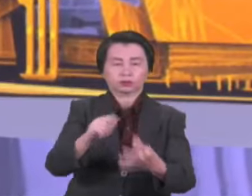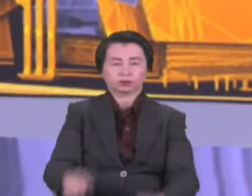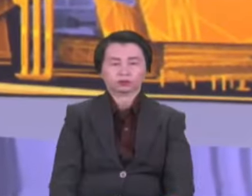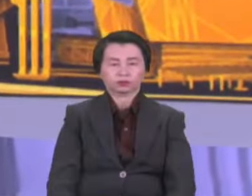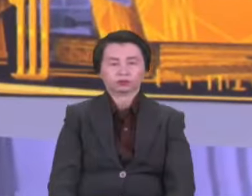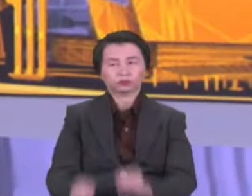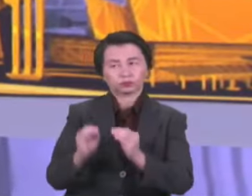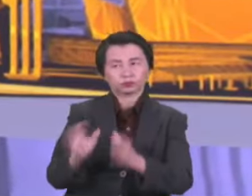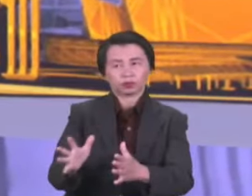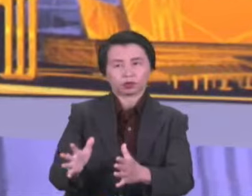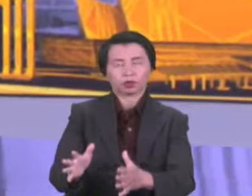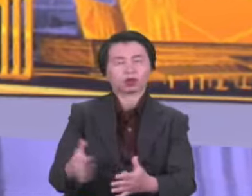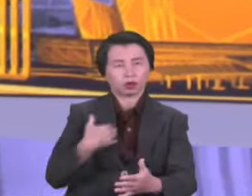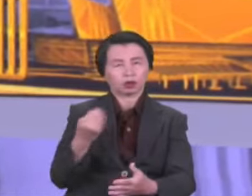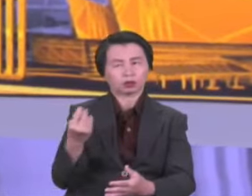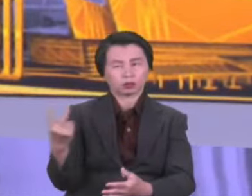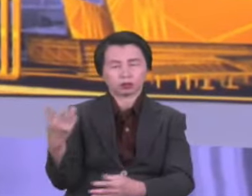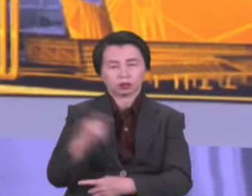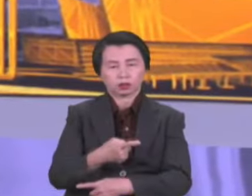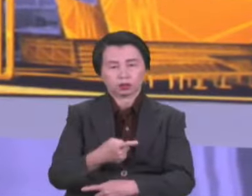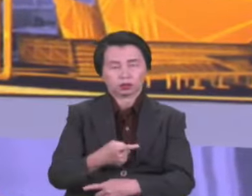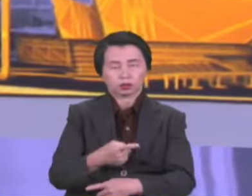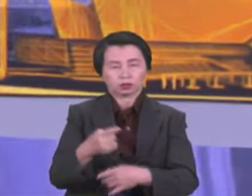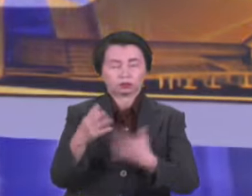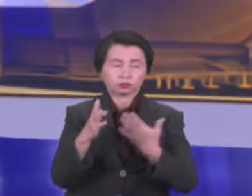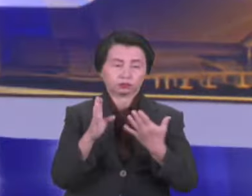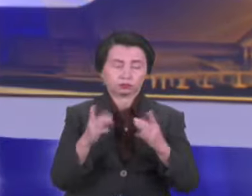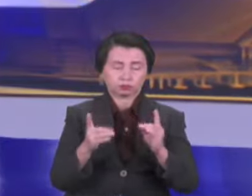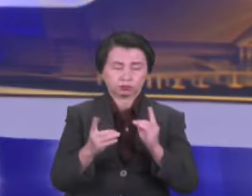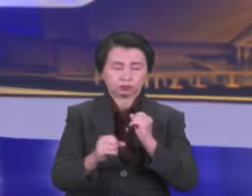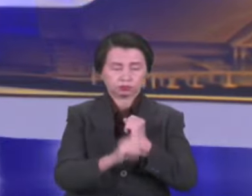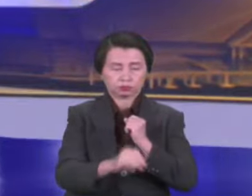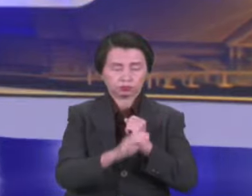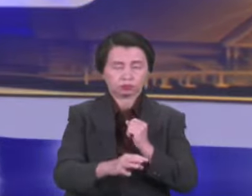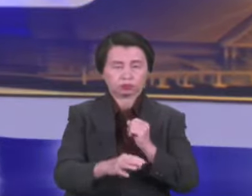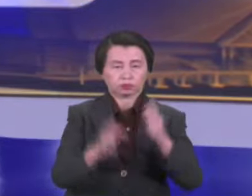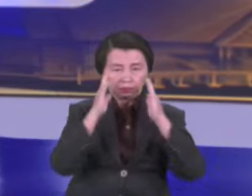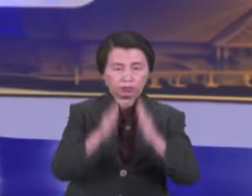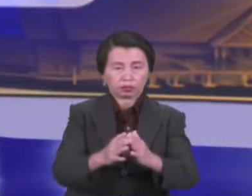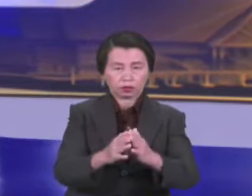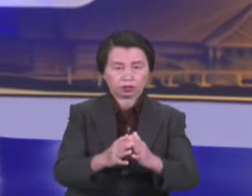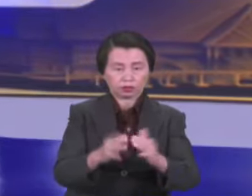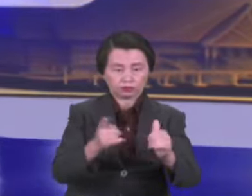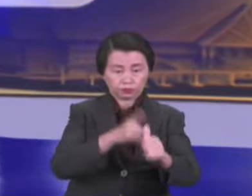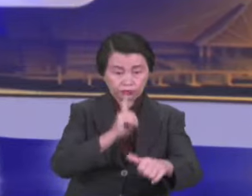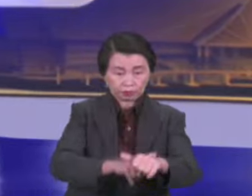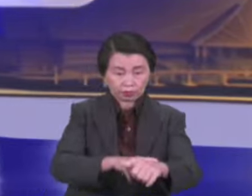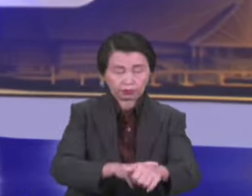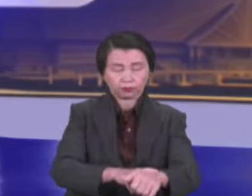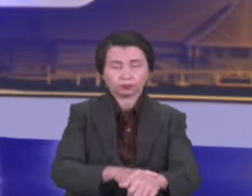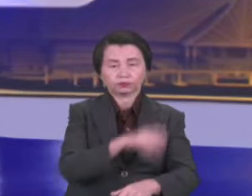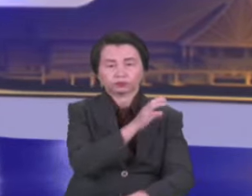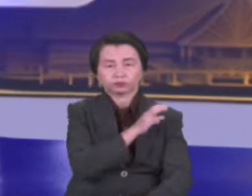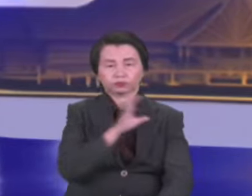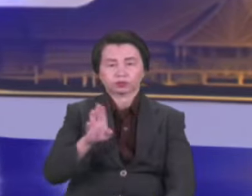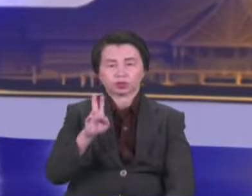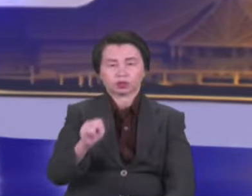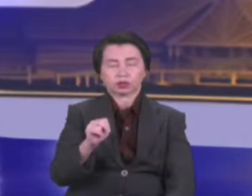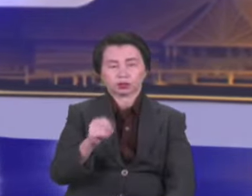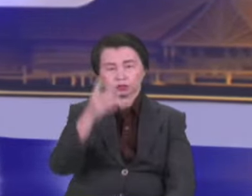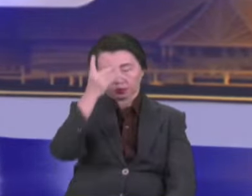Dengan baki kempen, Barisan Nasional Pahang melipat gandakan usaha bertemu pengundi, terutamanya pengundi kali pertama. Pengerusi Barisan Nasional